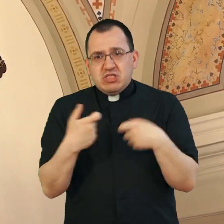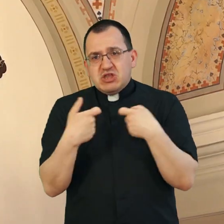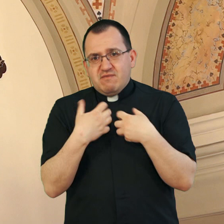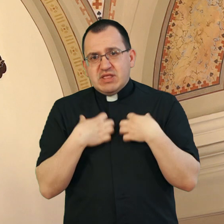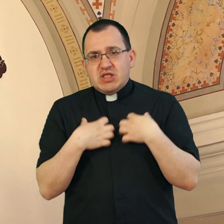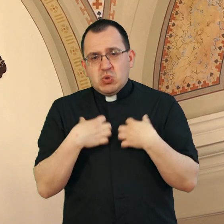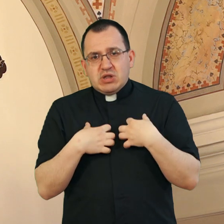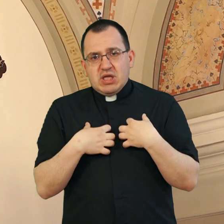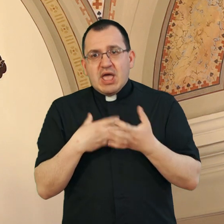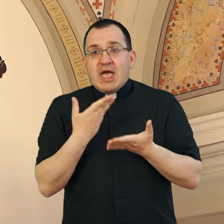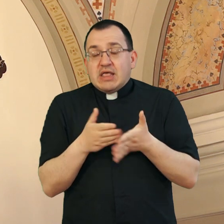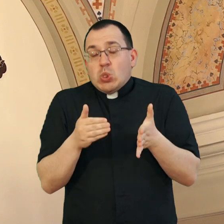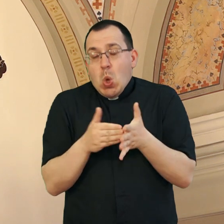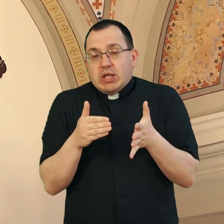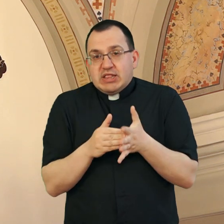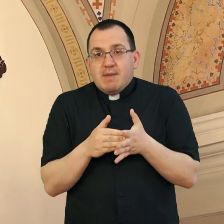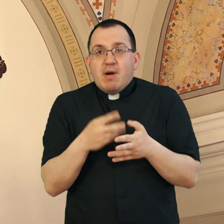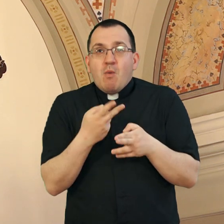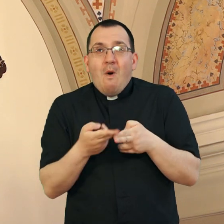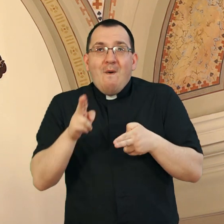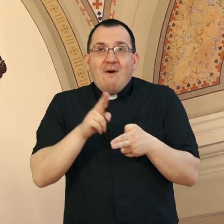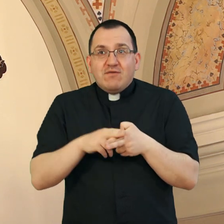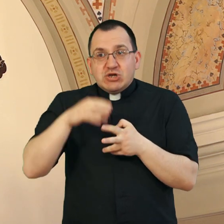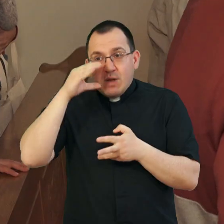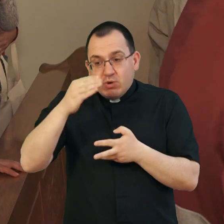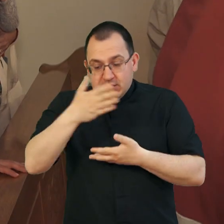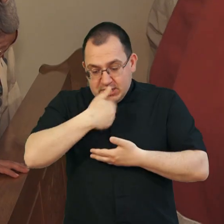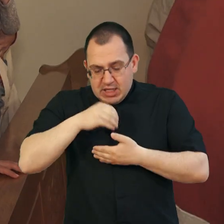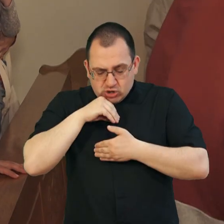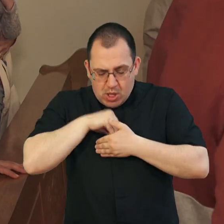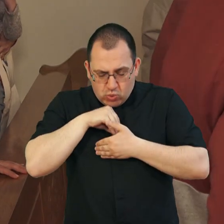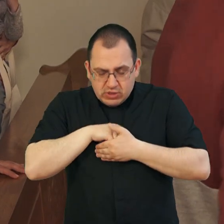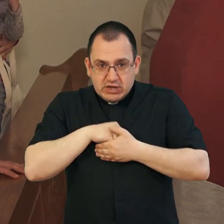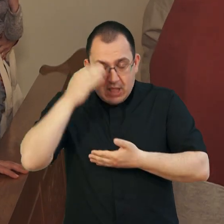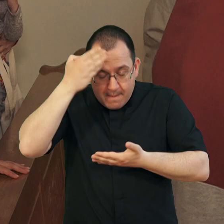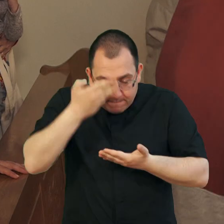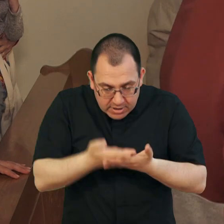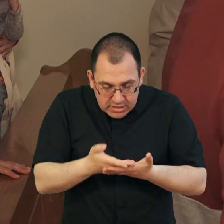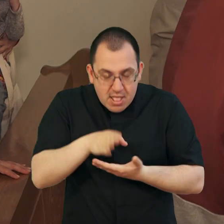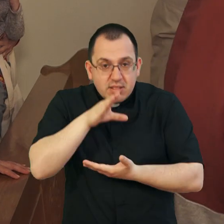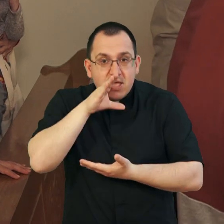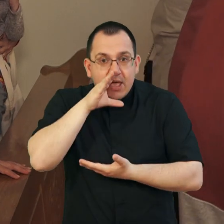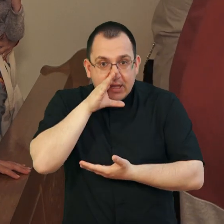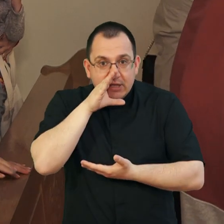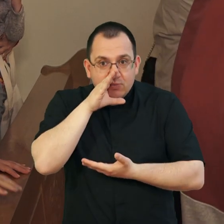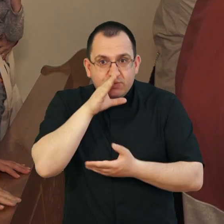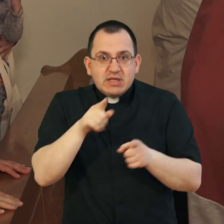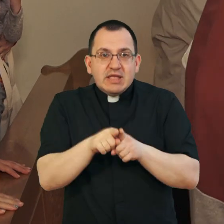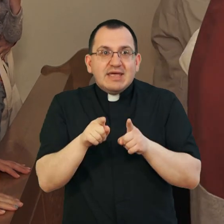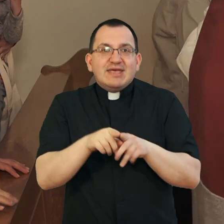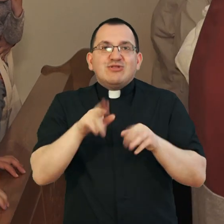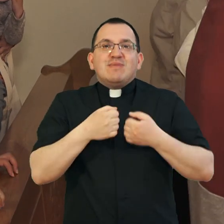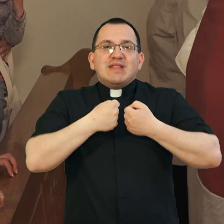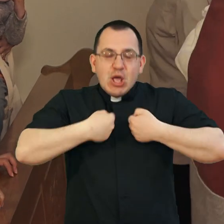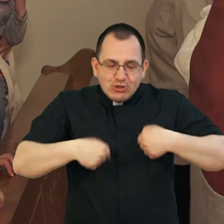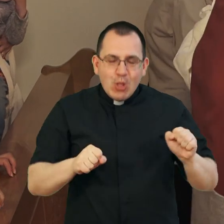tjednu, hrabro i odvažno pogledati naše grijehe, priznati ih u sakramentu ispovjedi i iskusiti slobodu koju